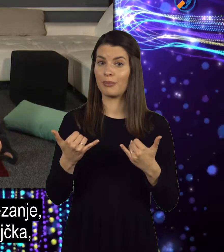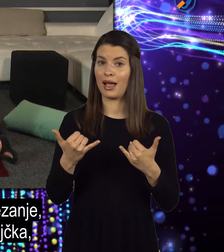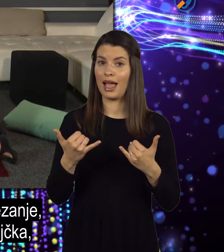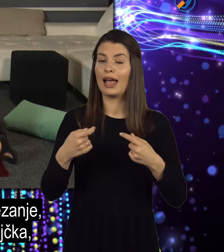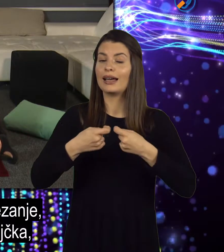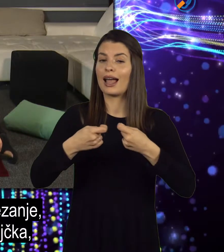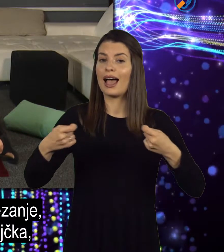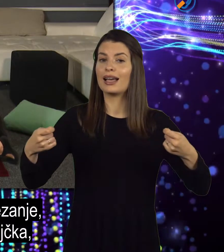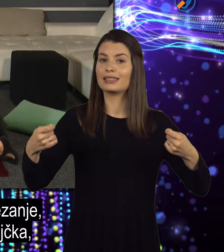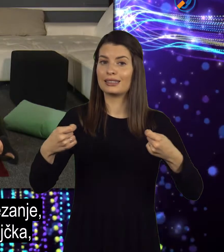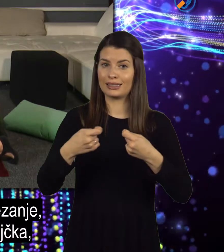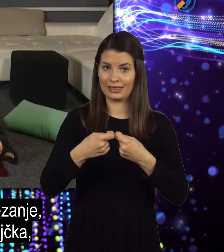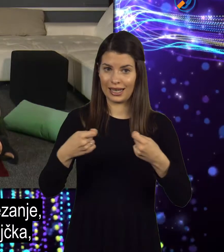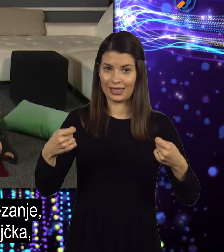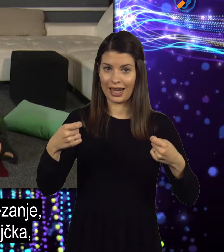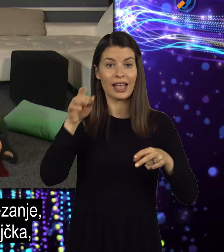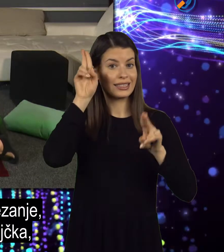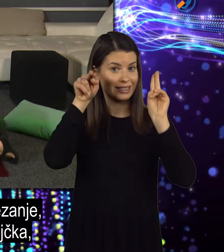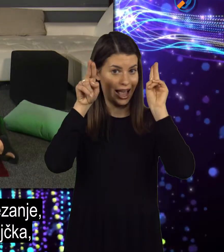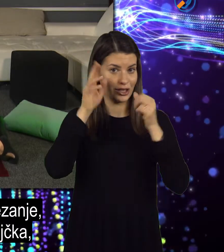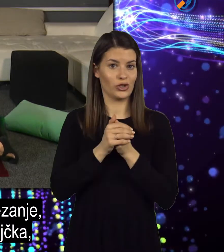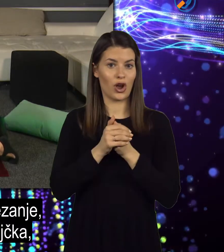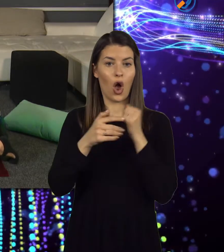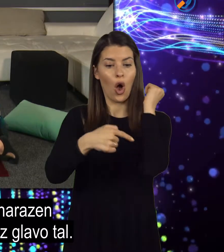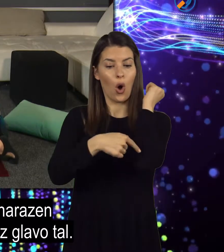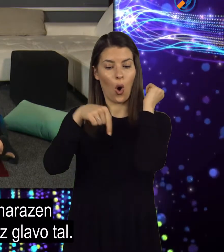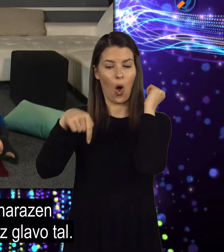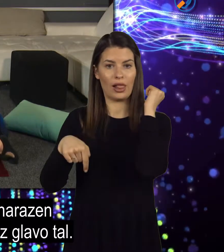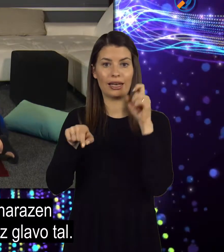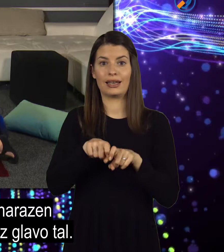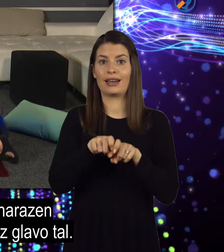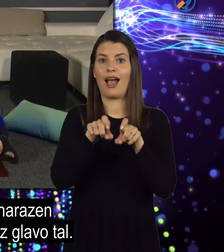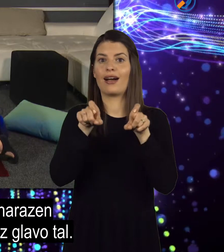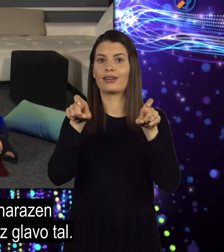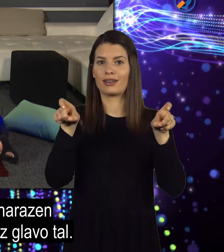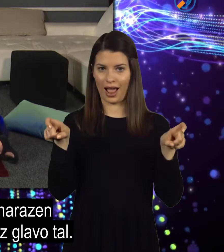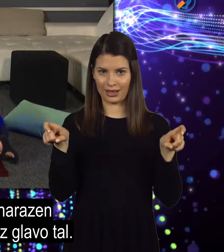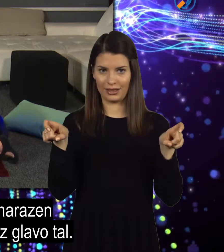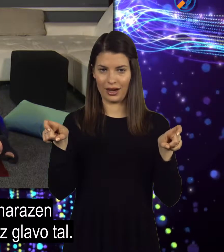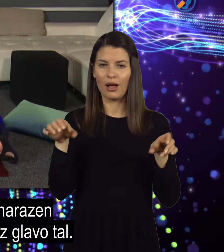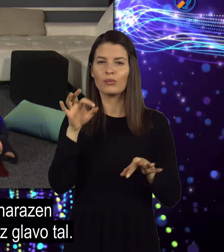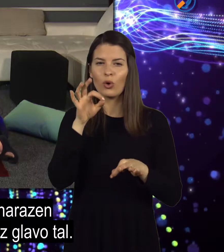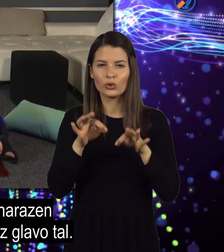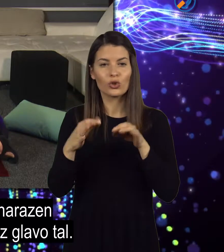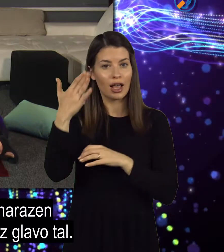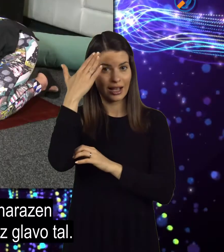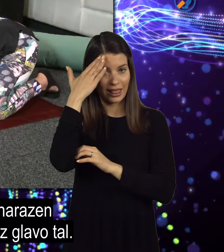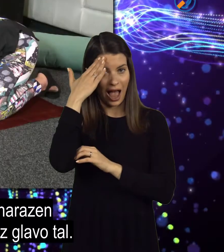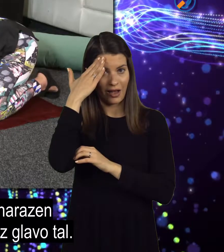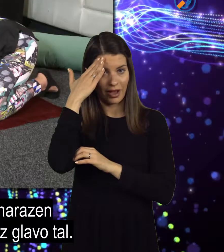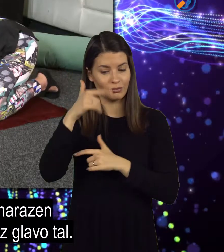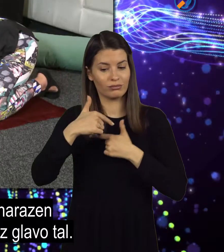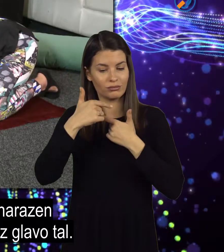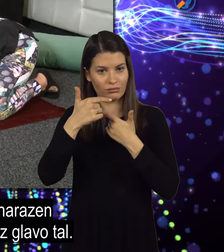In sledi raztezanje, gremo v zajčka, koleni gresta narazen in se